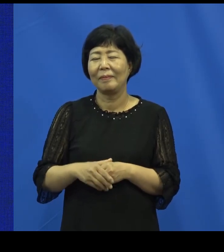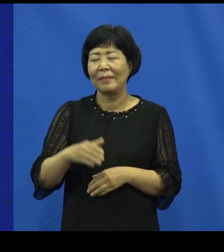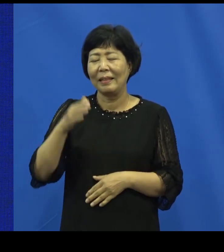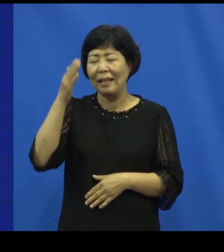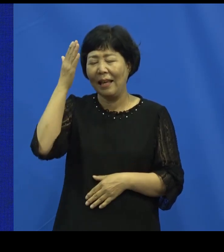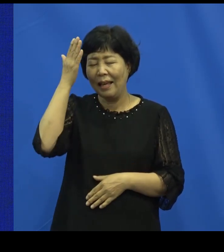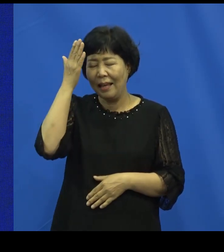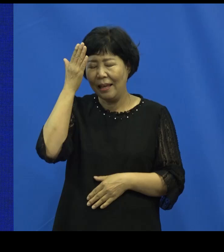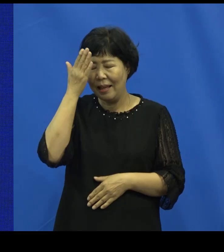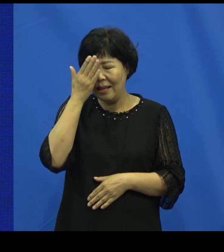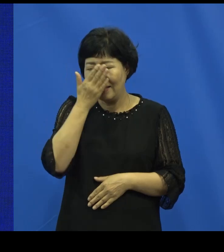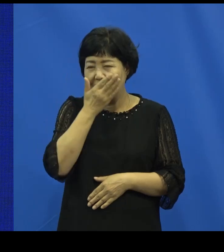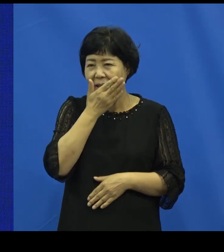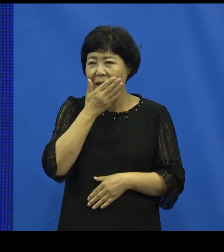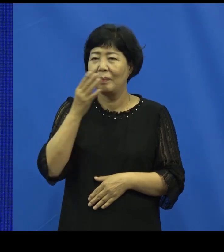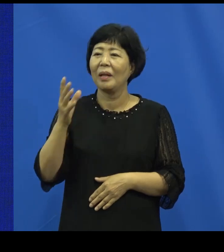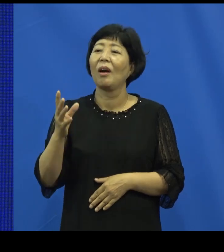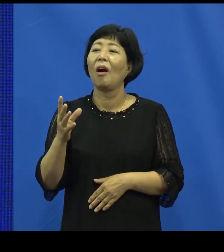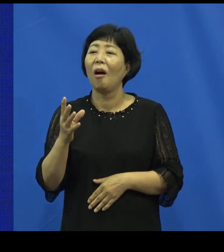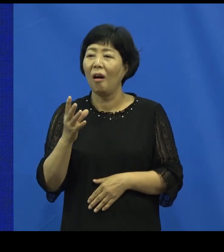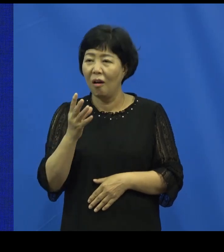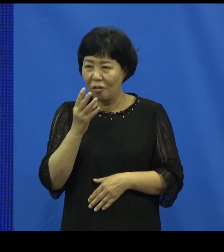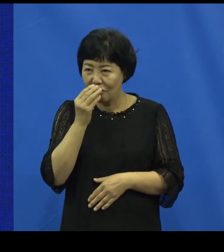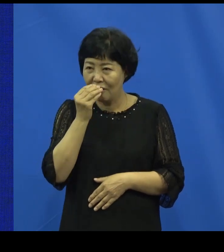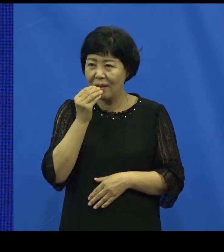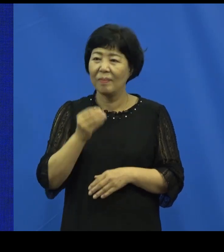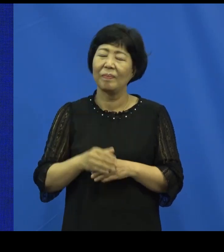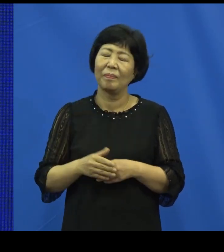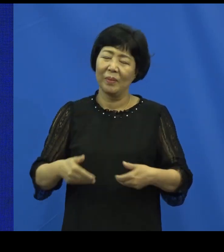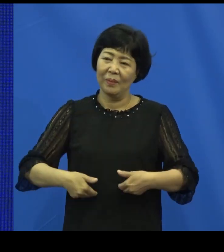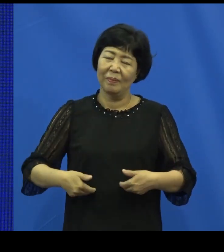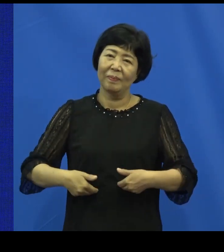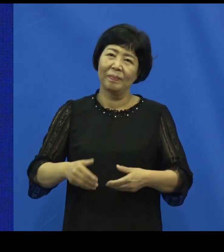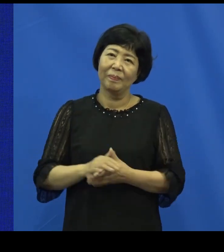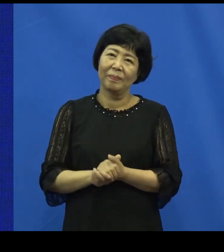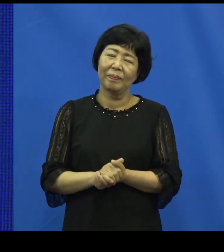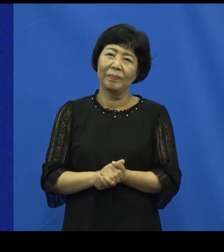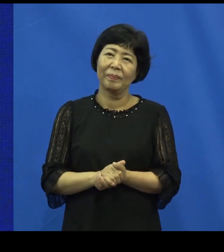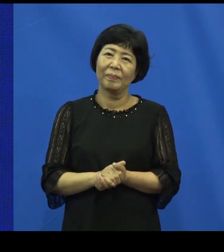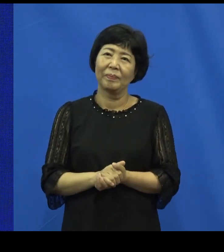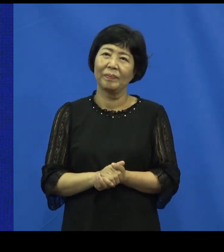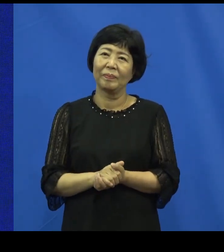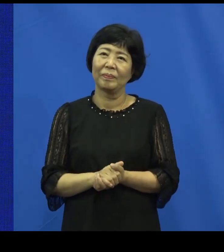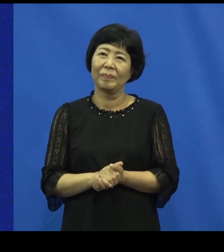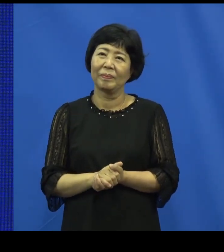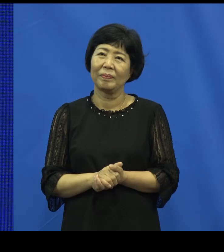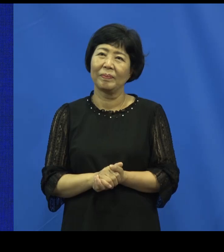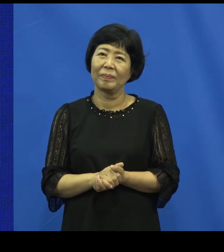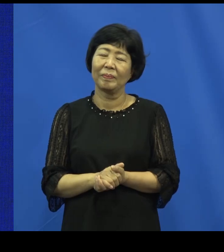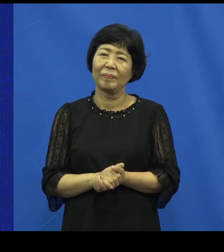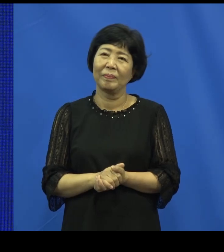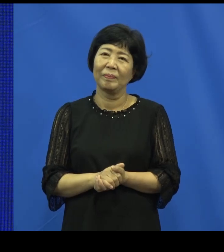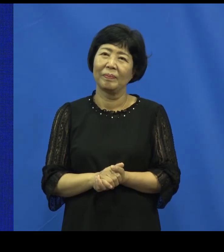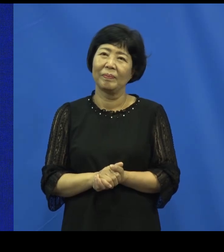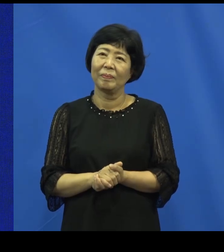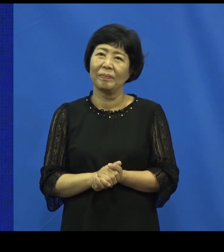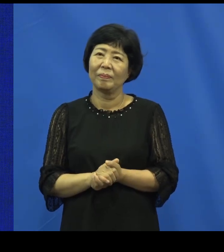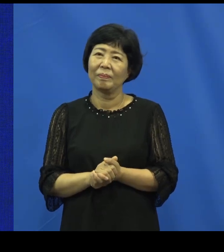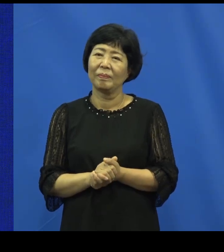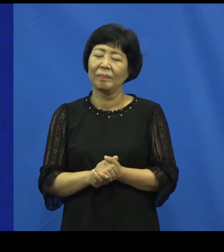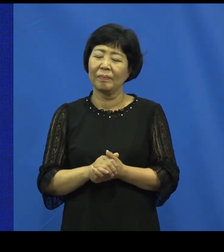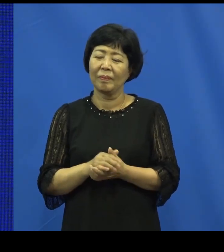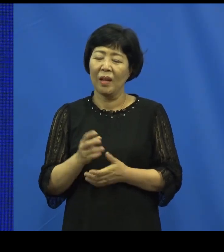고결함. 여러분, 요셉을